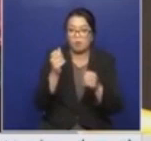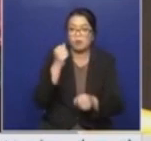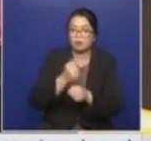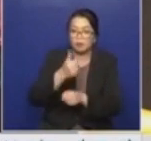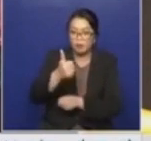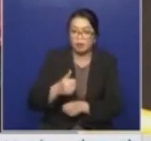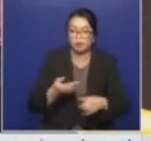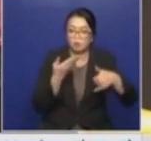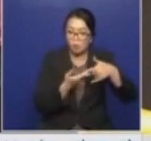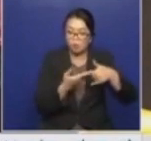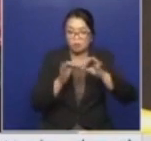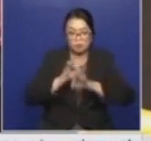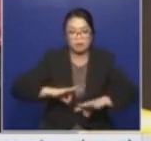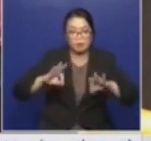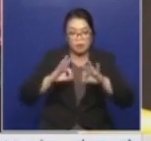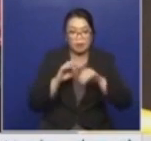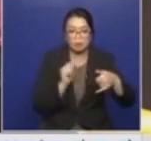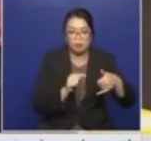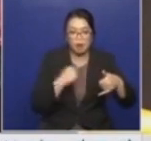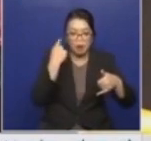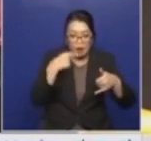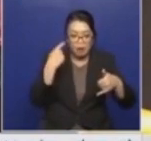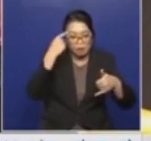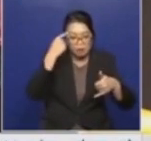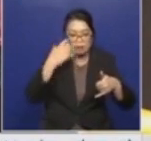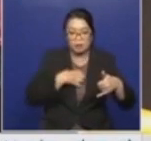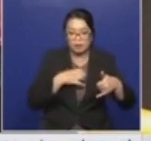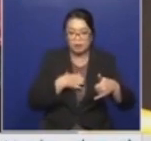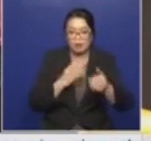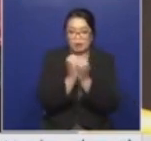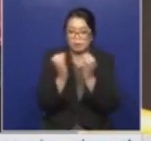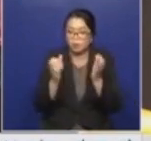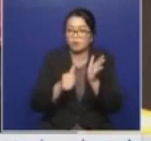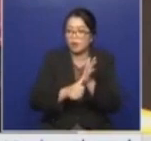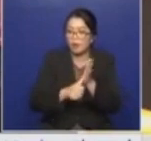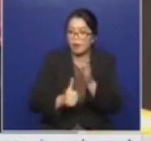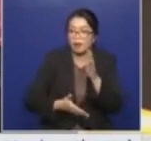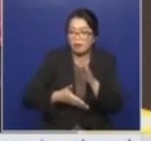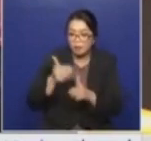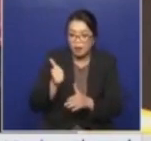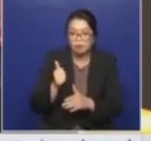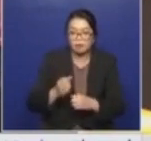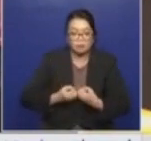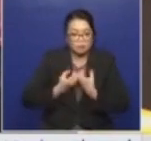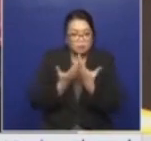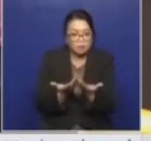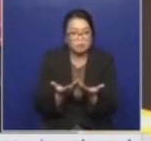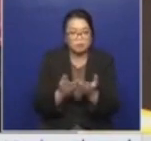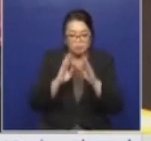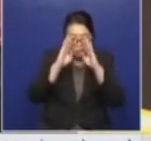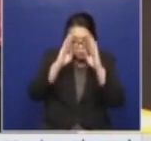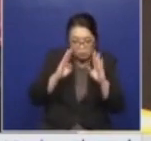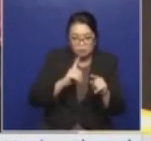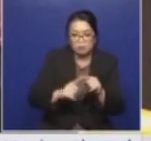นี้นี่คนสำคัญสูงสุดแล้วก็คนที่มีบทบาทในการที่จะแก้ไขรัฐธรรมนูญได้สะ